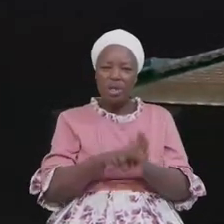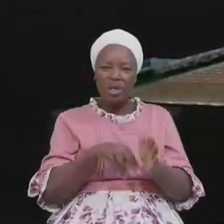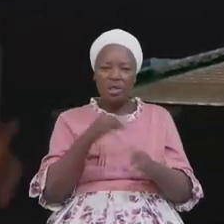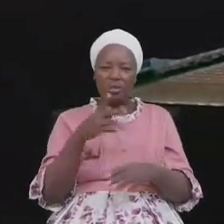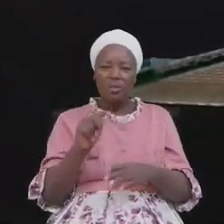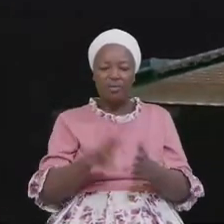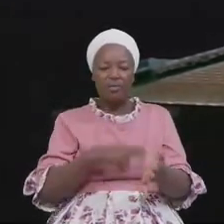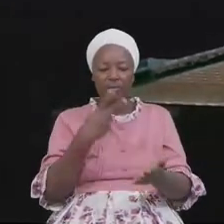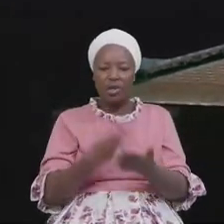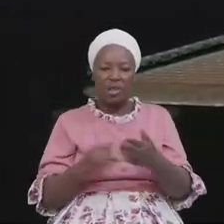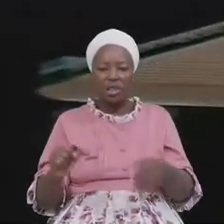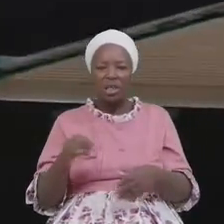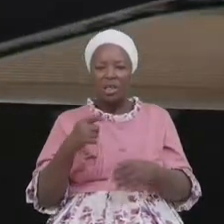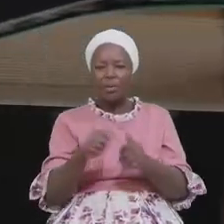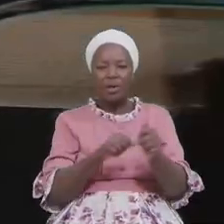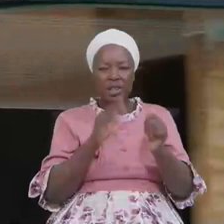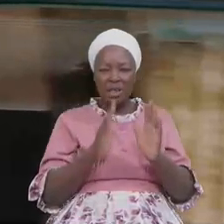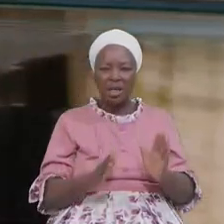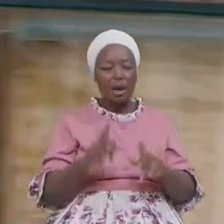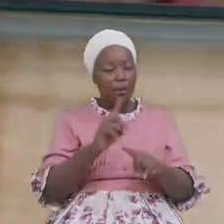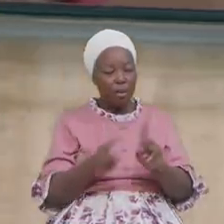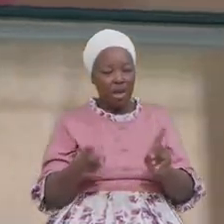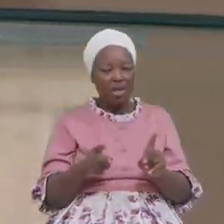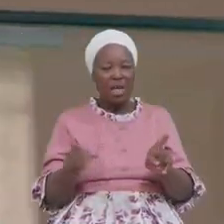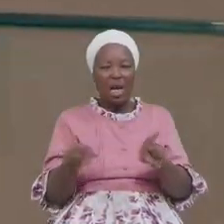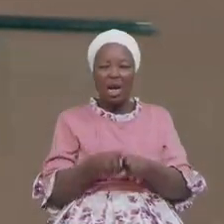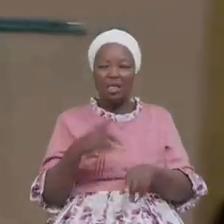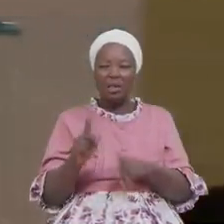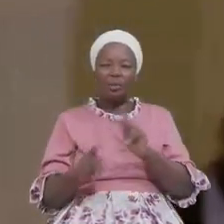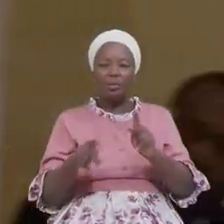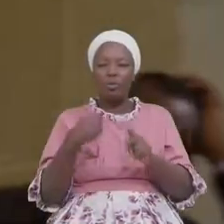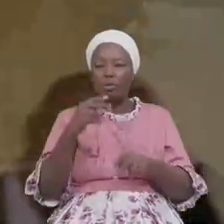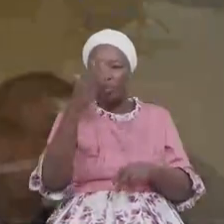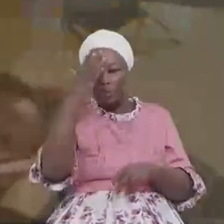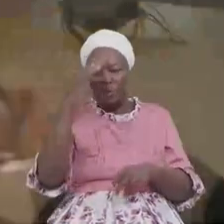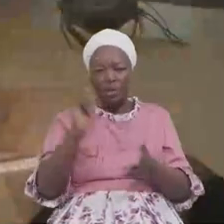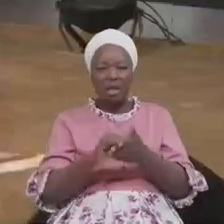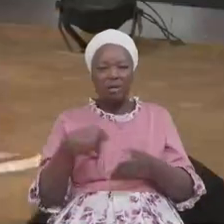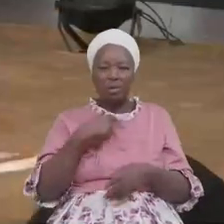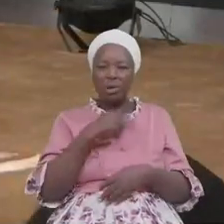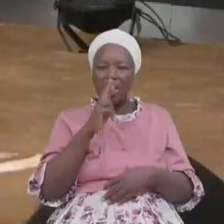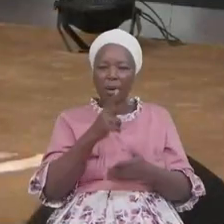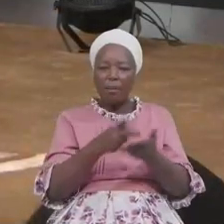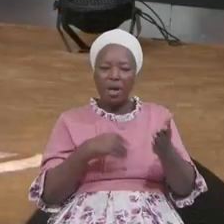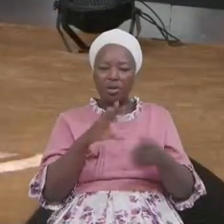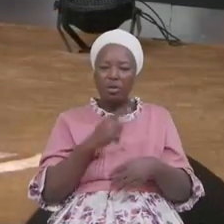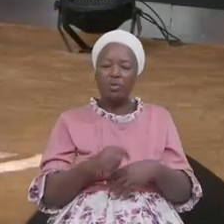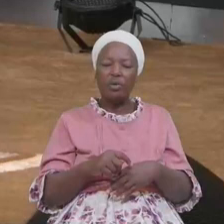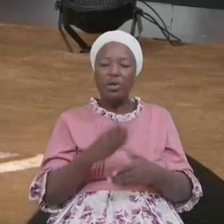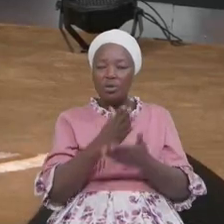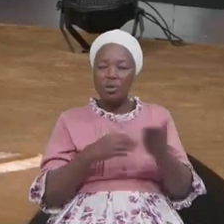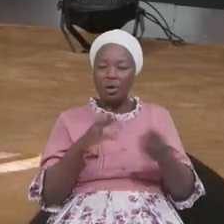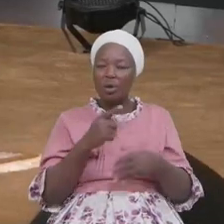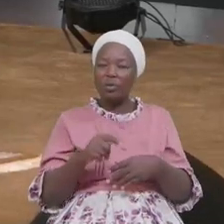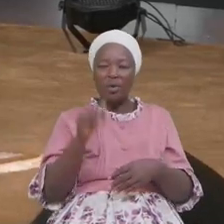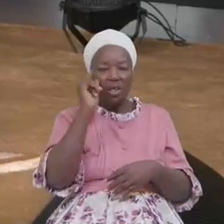tombent, mais comme ceux qui savent que nous faisons partie d'Israël dans la gloire